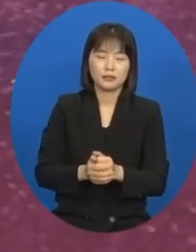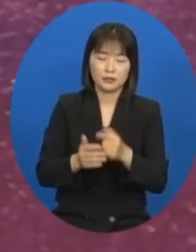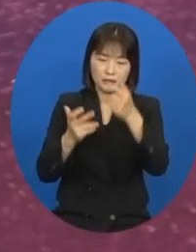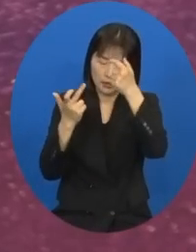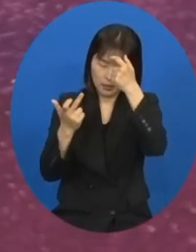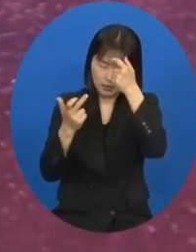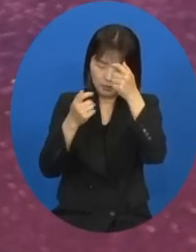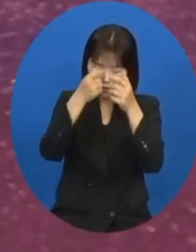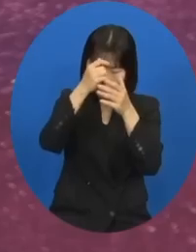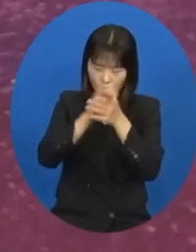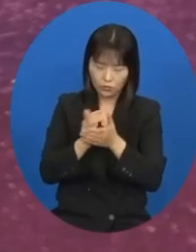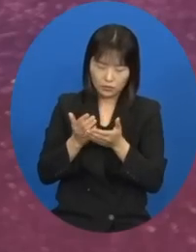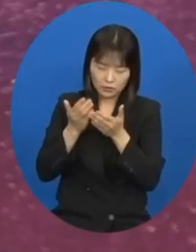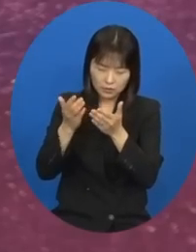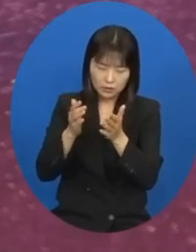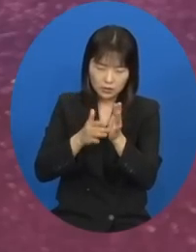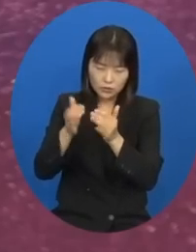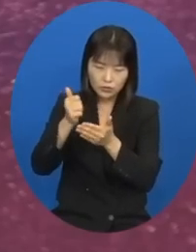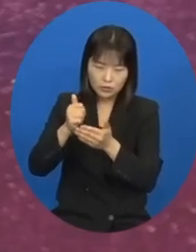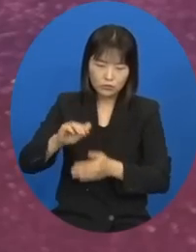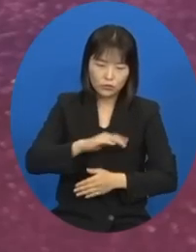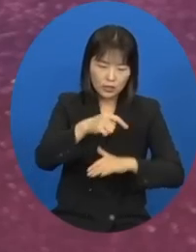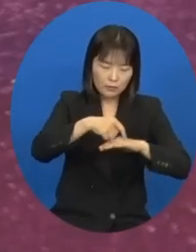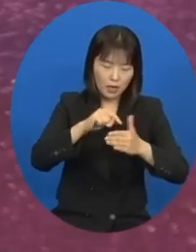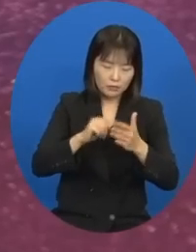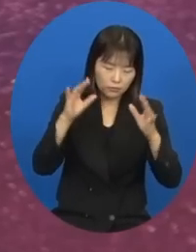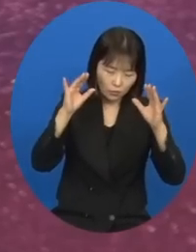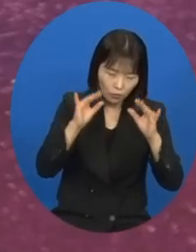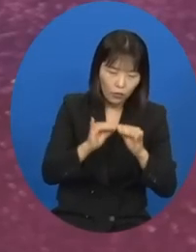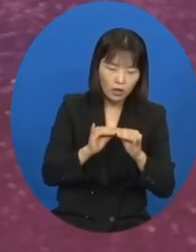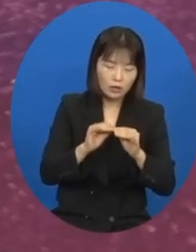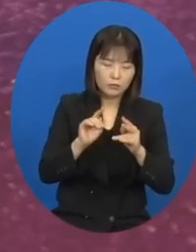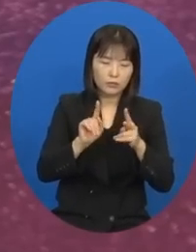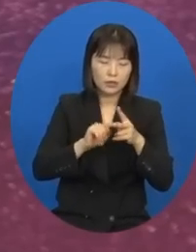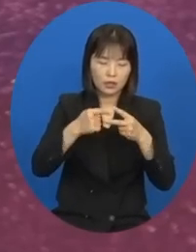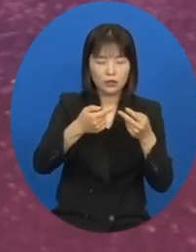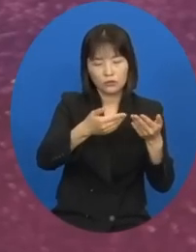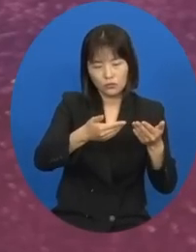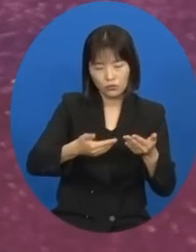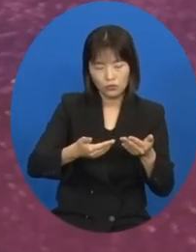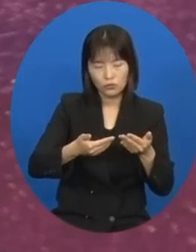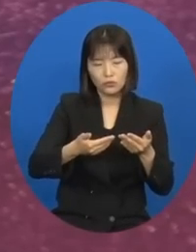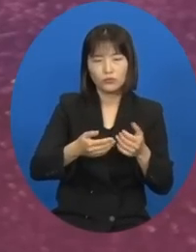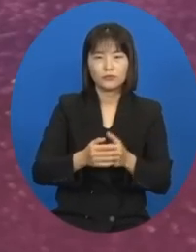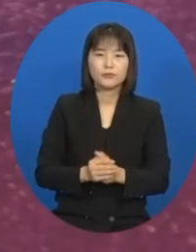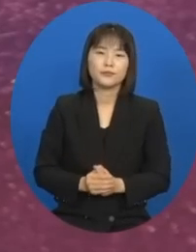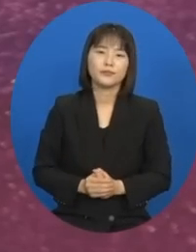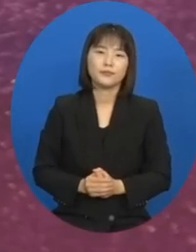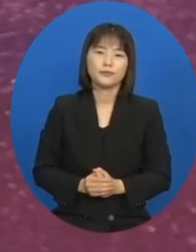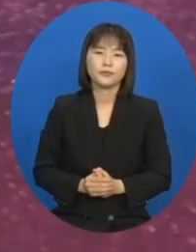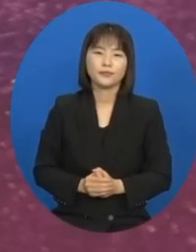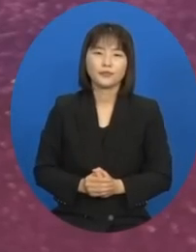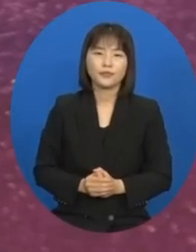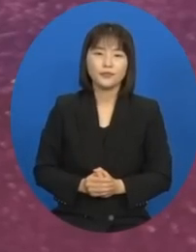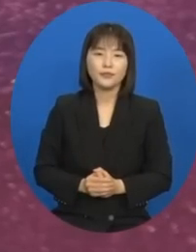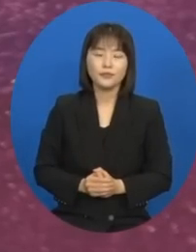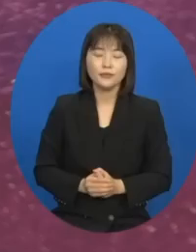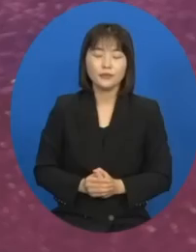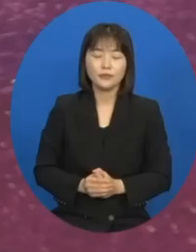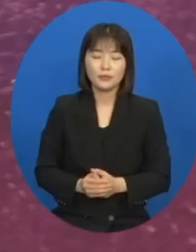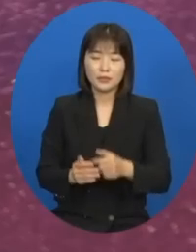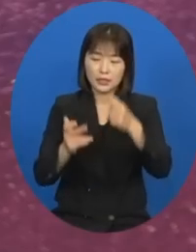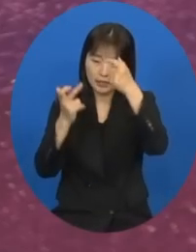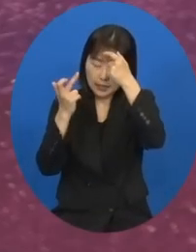우리의 마음을 이해하시고 우리의 마음을 공감하시고 우리의 마음과 함께 해 주십니다 그러면